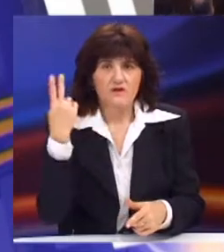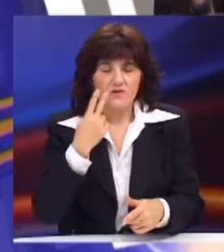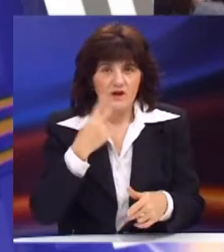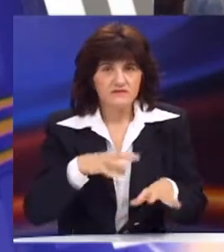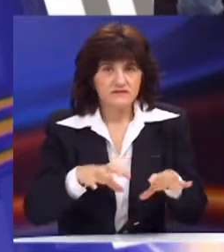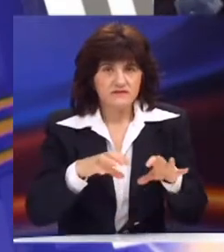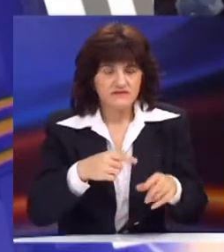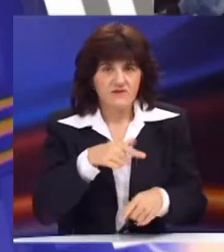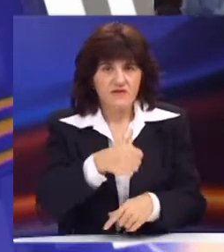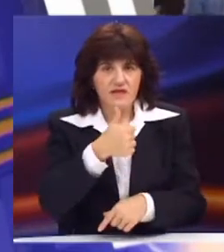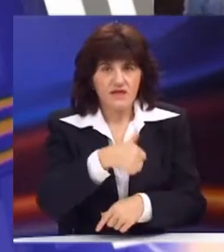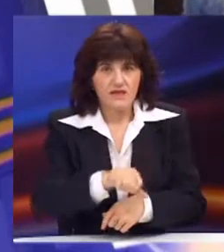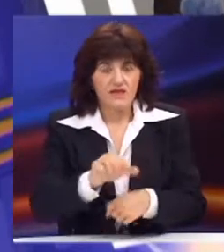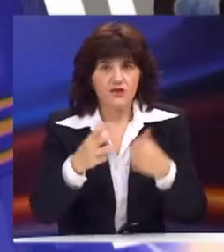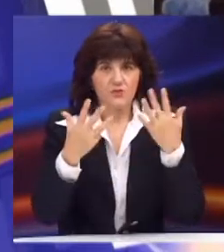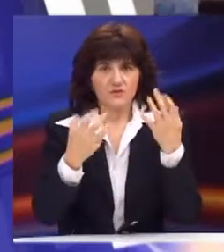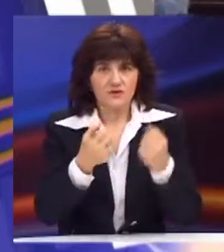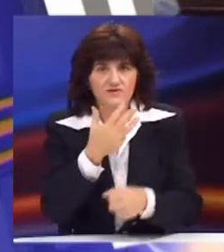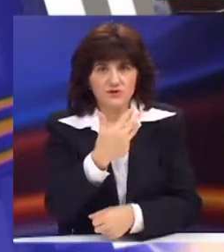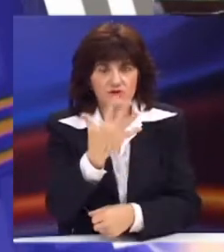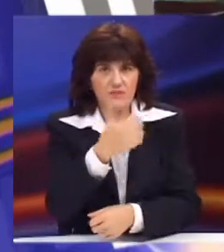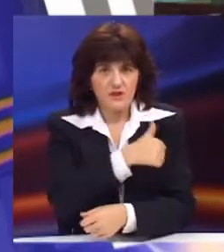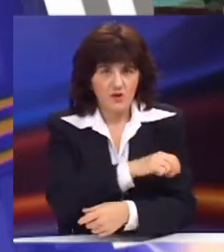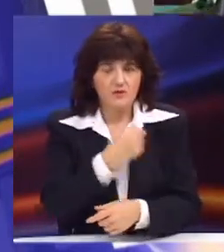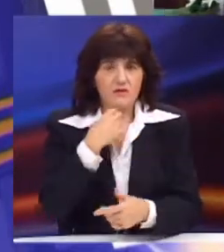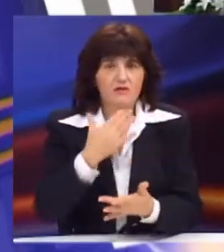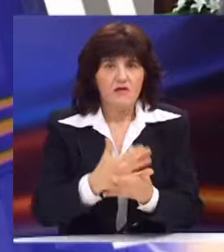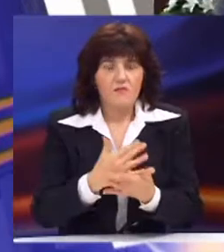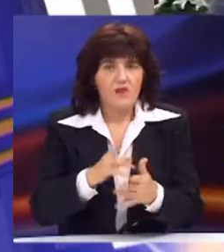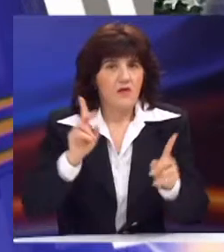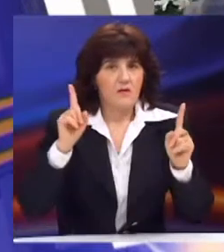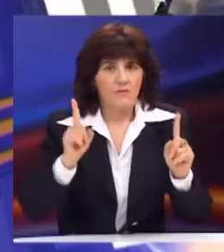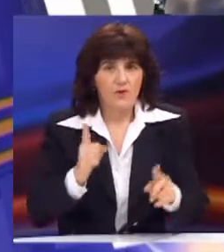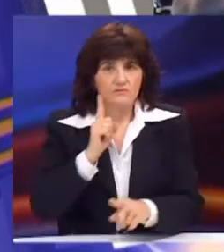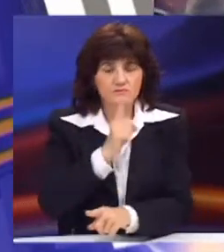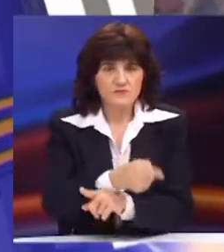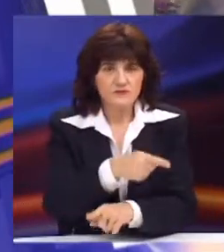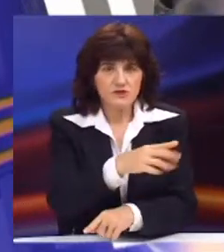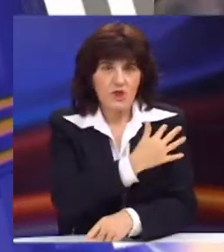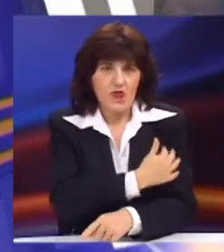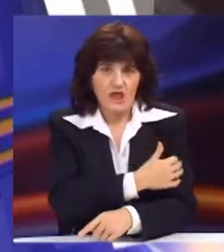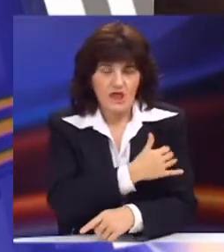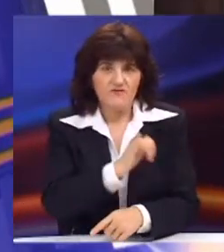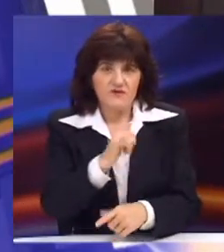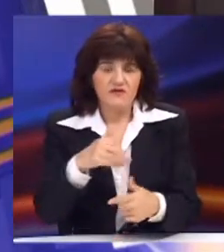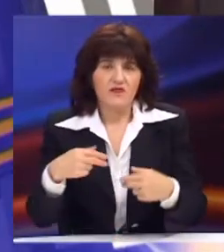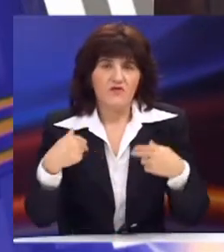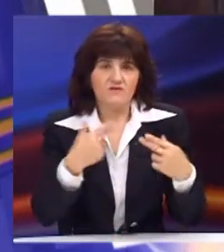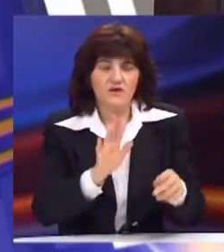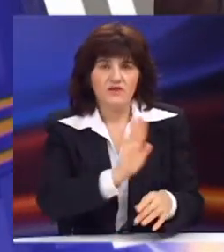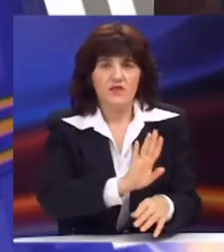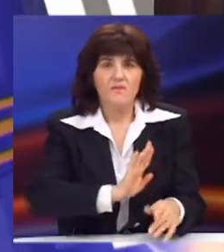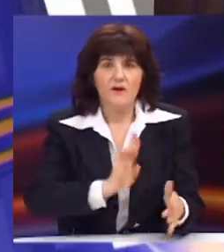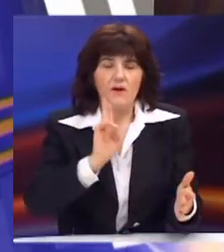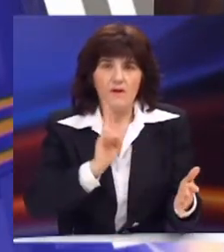razume da je dekret iz 1945. godine, kada su bili primorani da se izjašnjavaju kao Hrvati, nevažeći i da im je